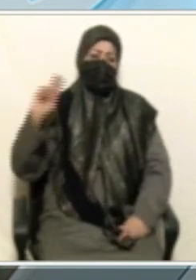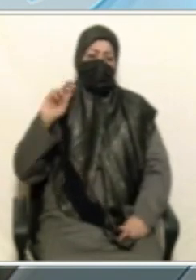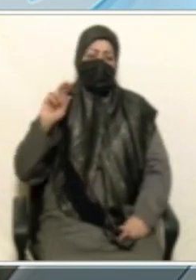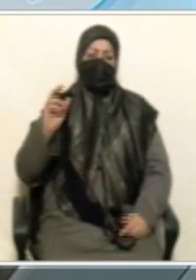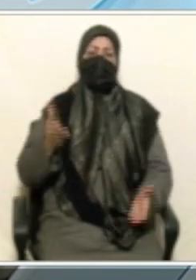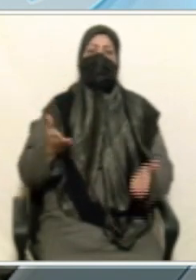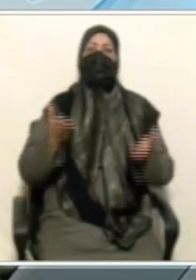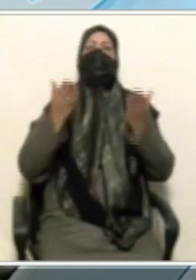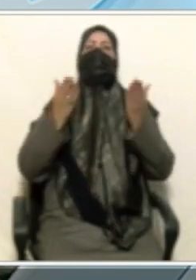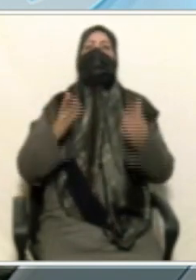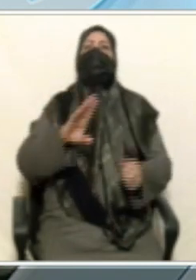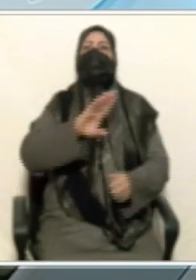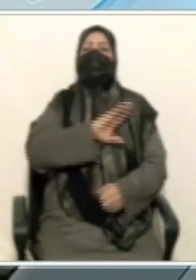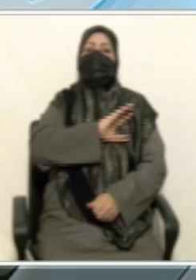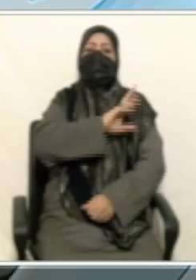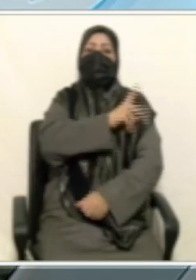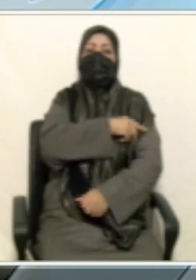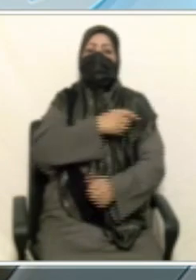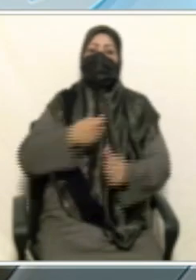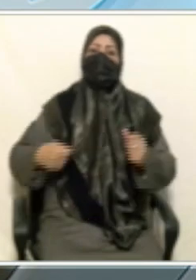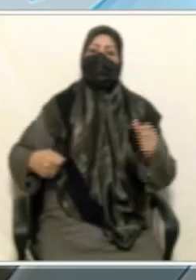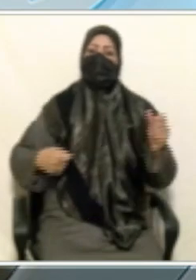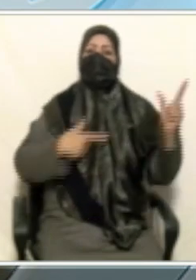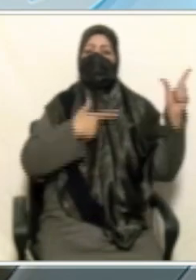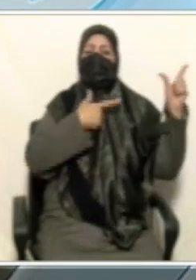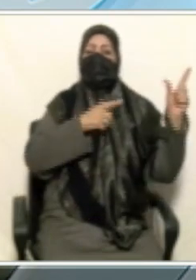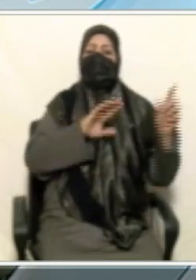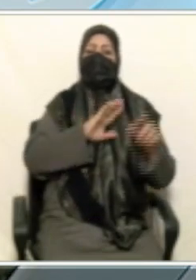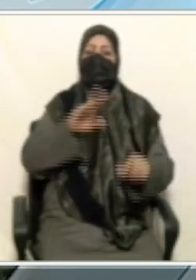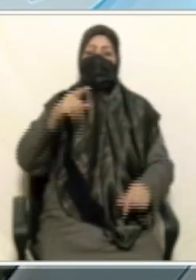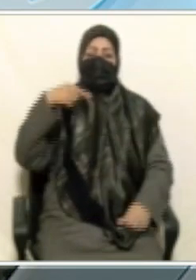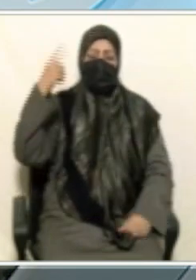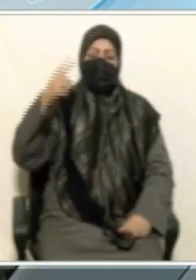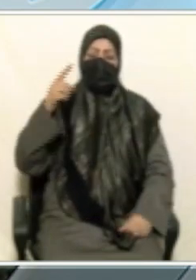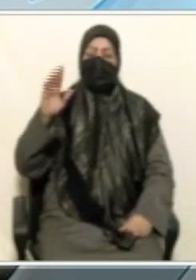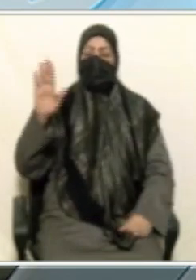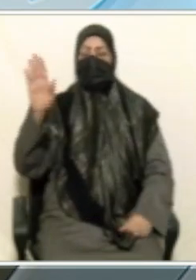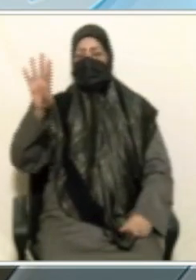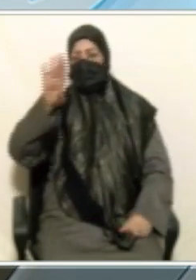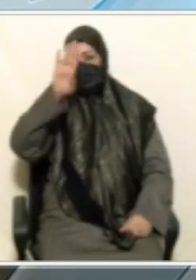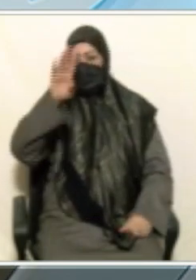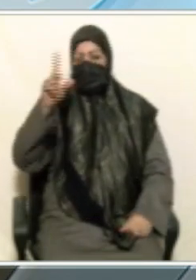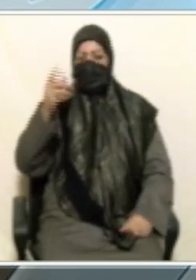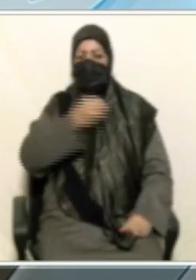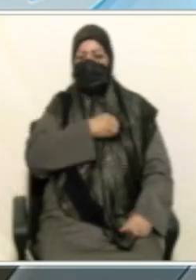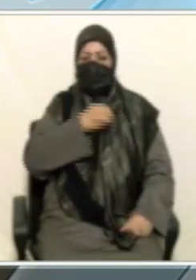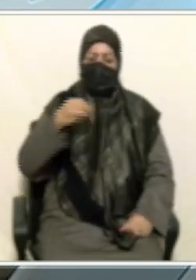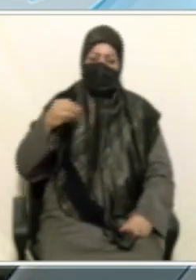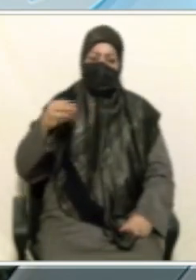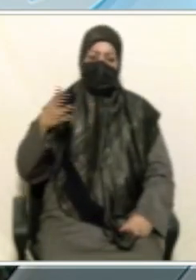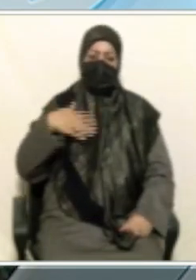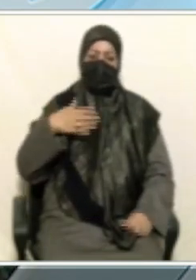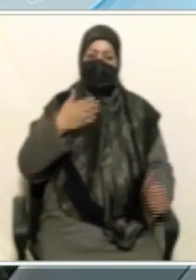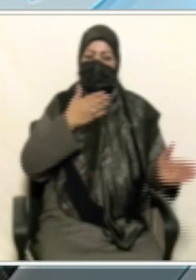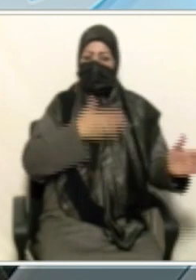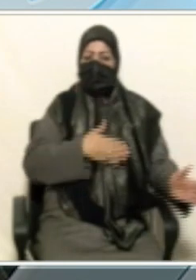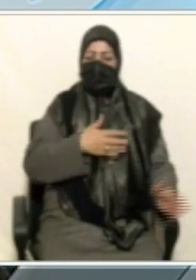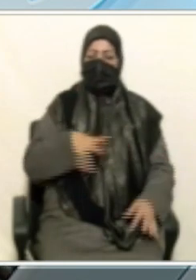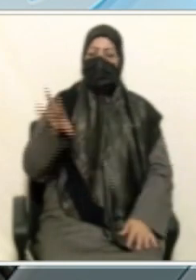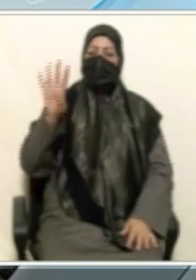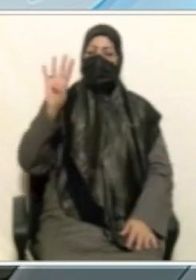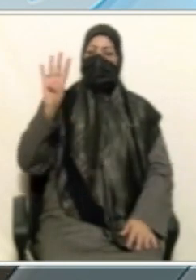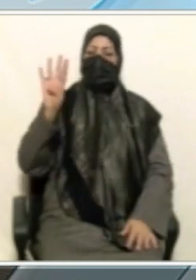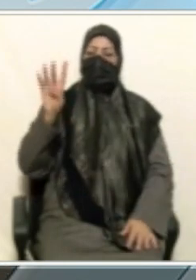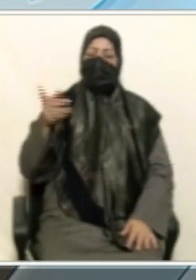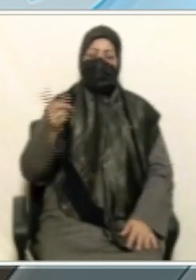الجهاد، ما فكروا لهذا شيعي، لهذا سني، لهذا إخواني، لهذا سلفي، لهذا مذهبي